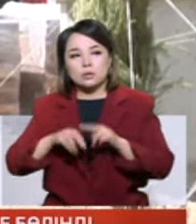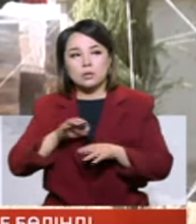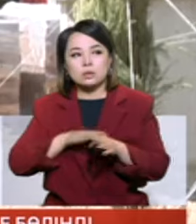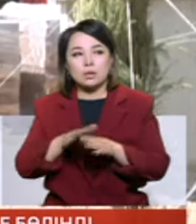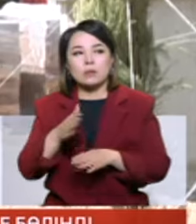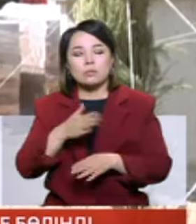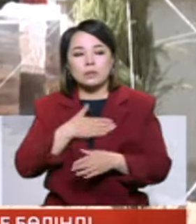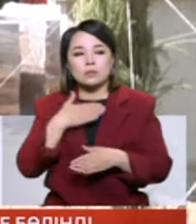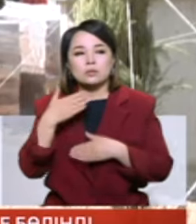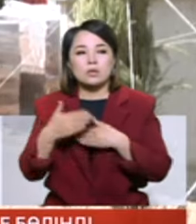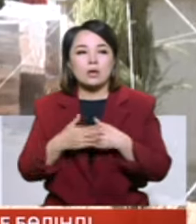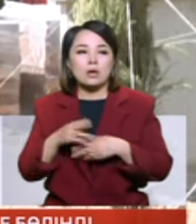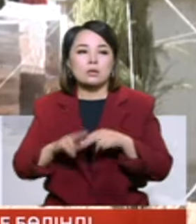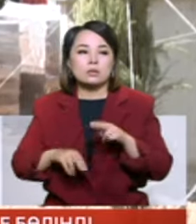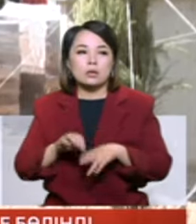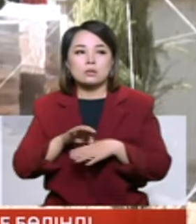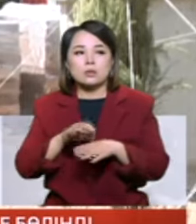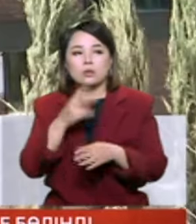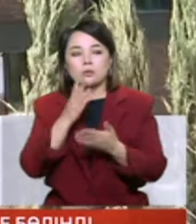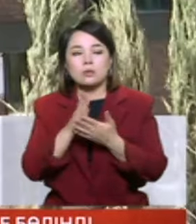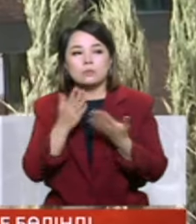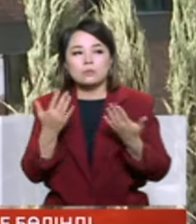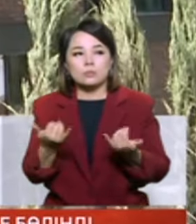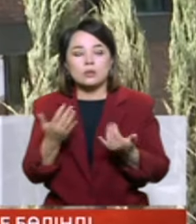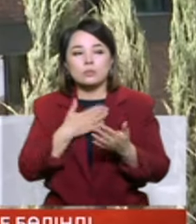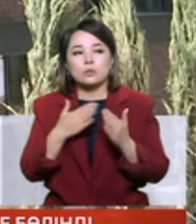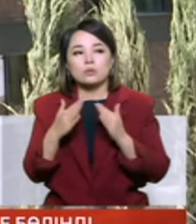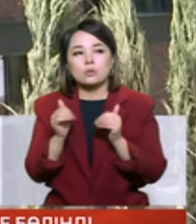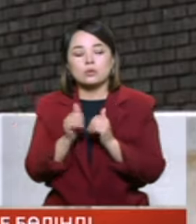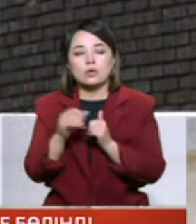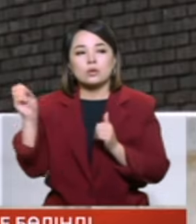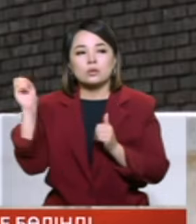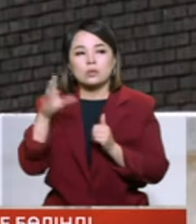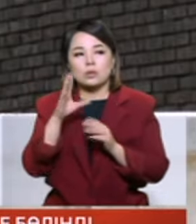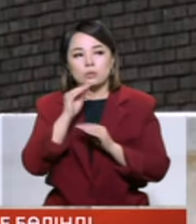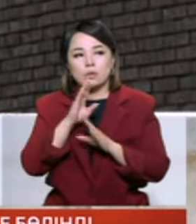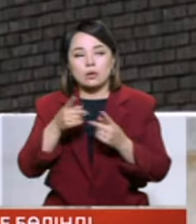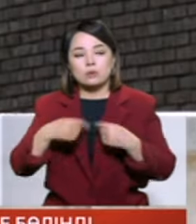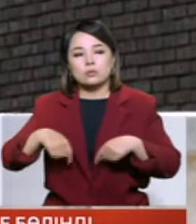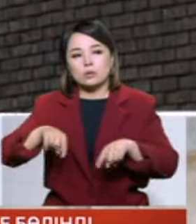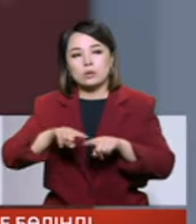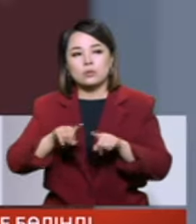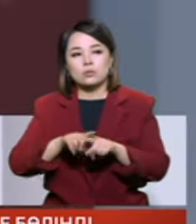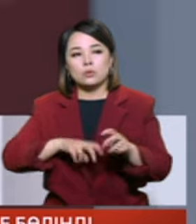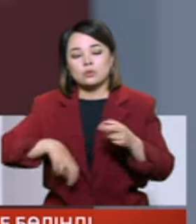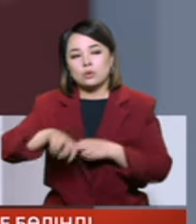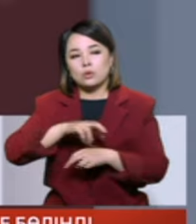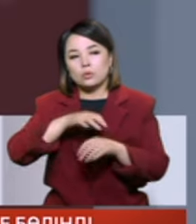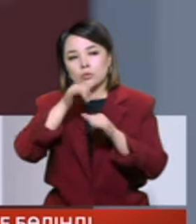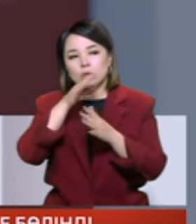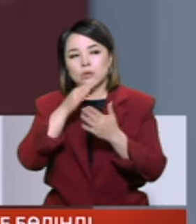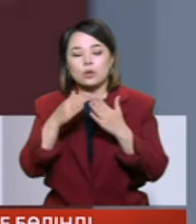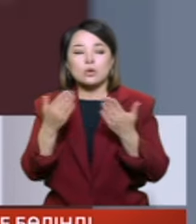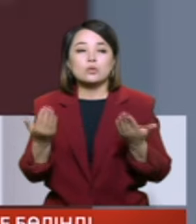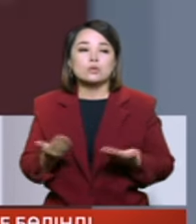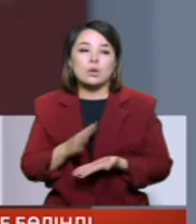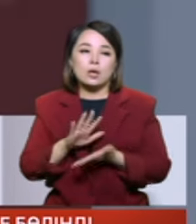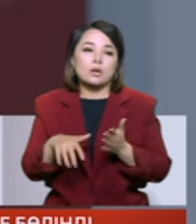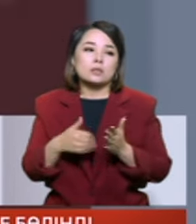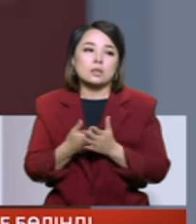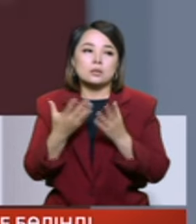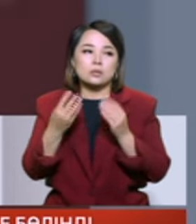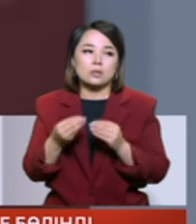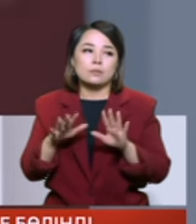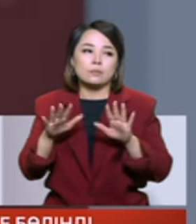бізге тақалып салынып жатыр. Көріп тұрсыздар, қазір менің үйіме күн сәулесі түспейді, айналып жүретін жер жоқ. Дәл осы баспана әлі күнге дейін